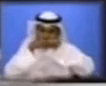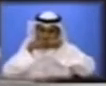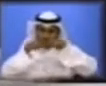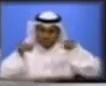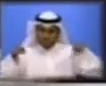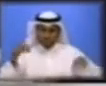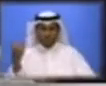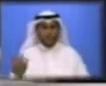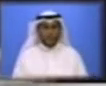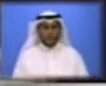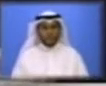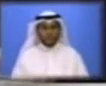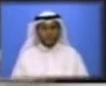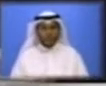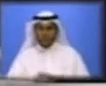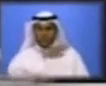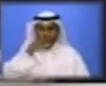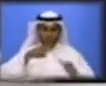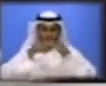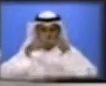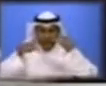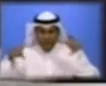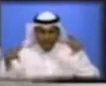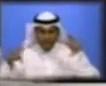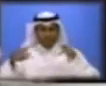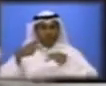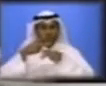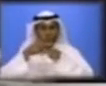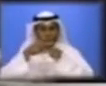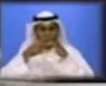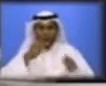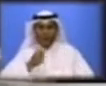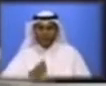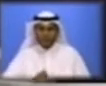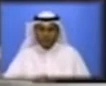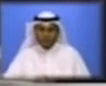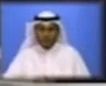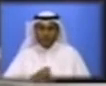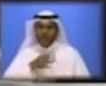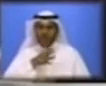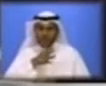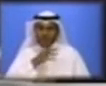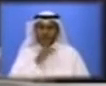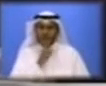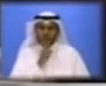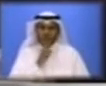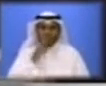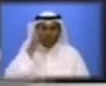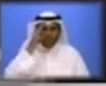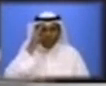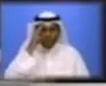التي تعرض أمن دولنا وشعوبنا للخطر. الأمر الذي يتعين معه تفعيل العلاقات